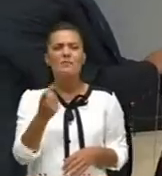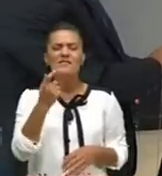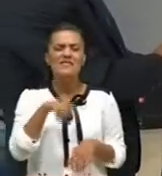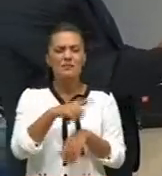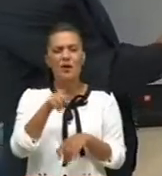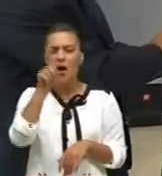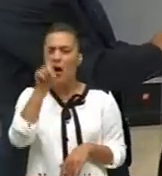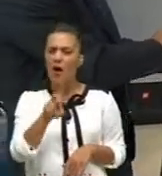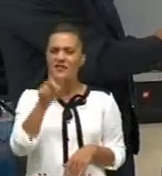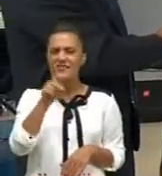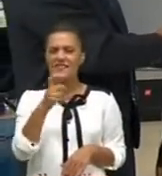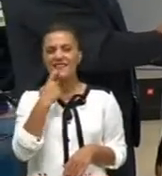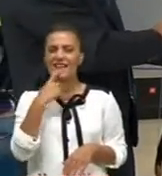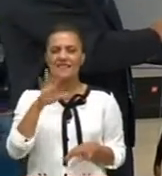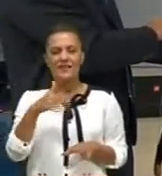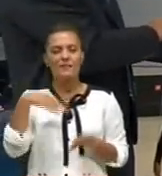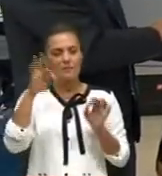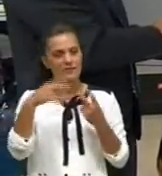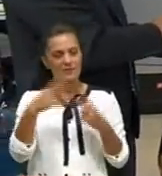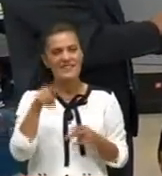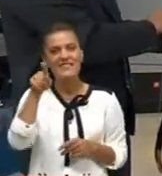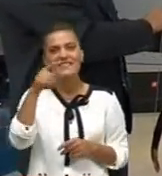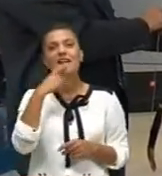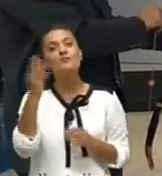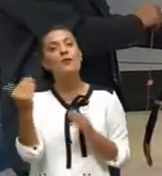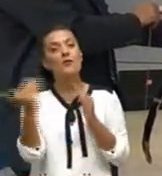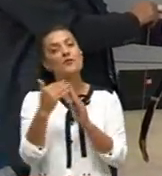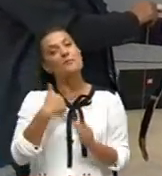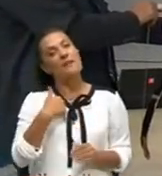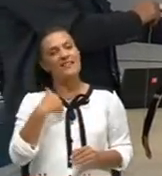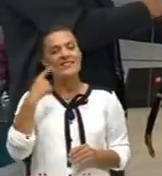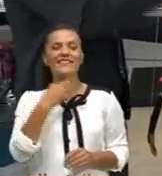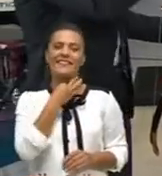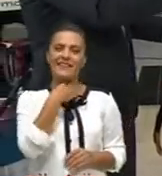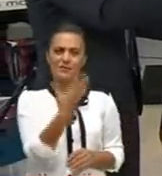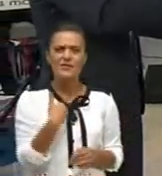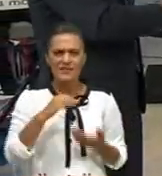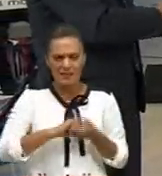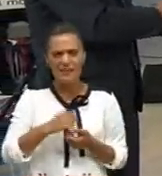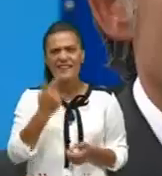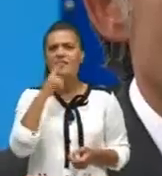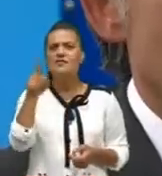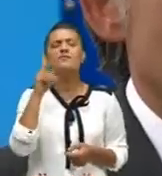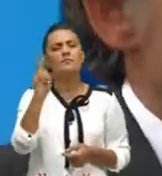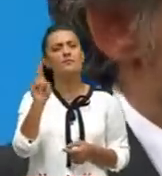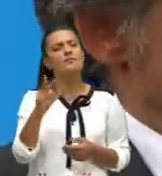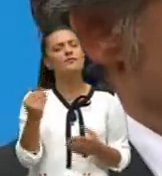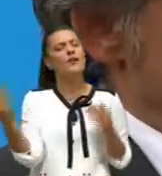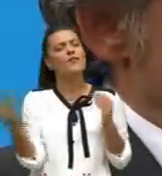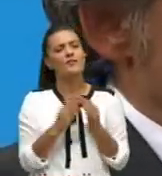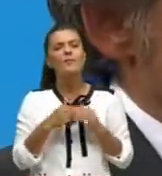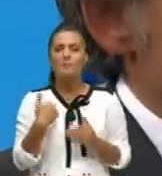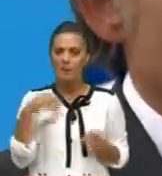yani 18 yaşlarında başlayabilirsiniz. Sizin çok uygun bence. Teşekkür ediyorum. Samimi söyleyeyim yaşınız çok uygun. Tamam